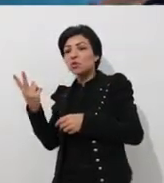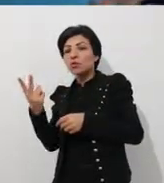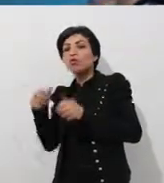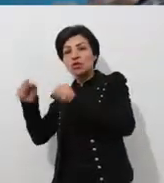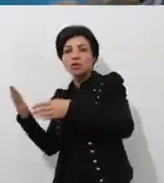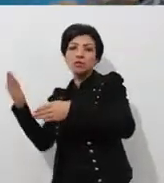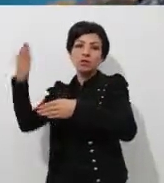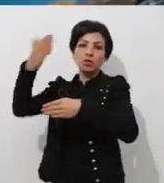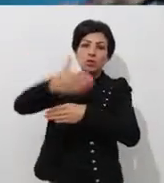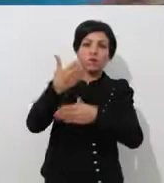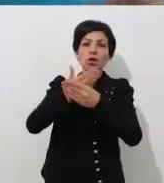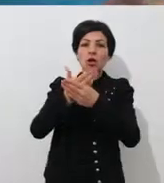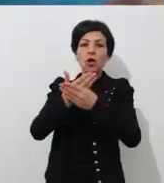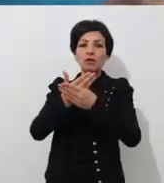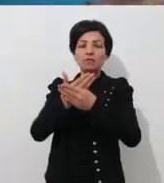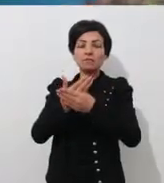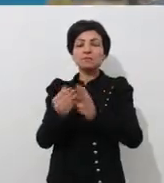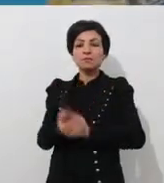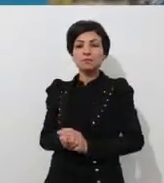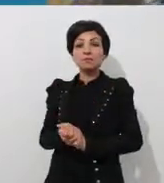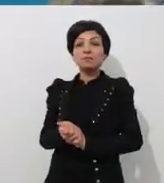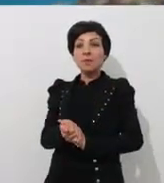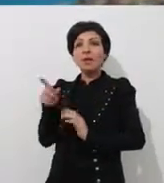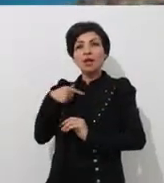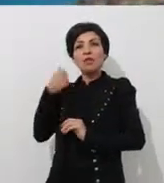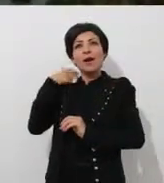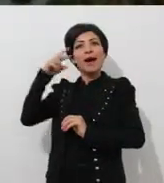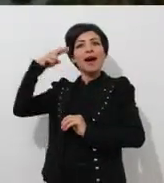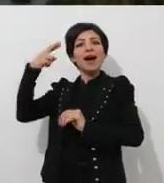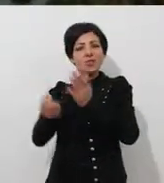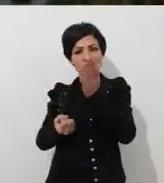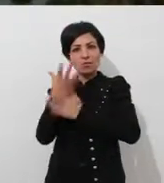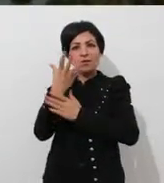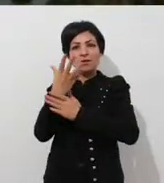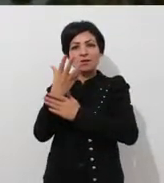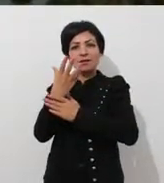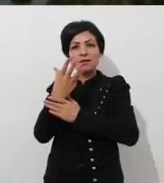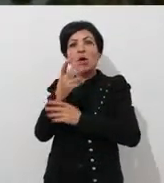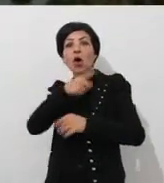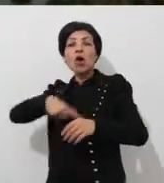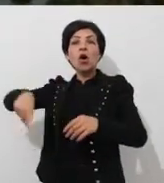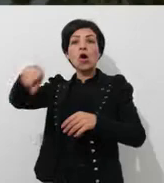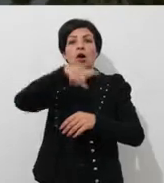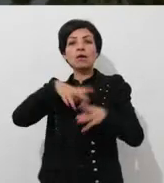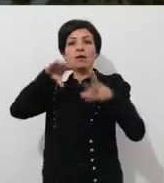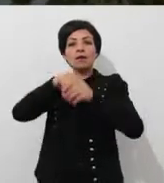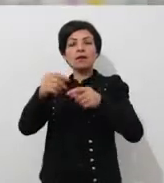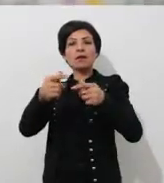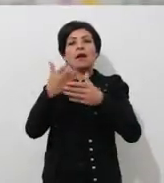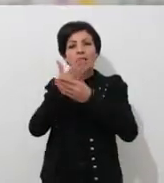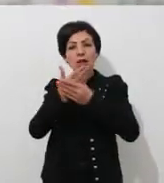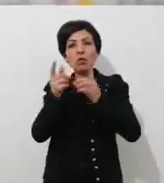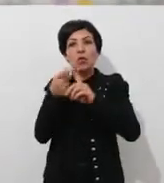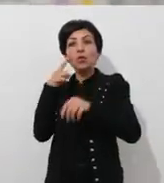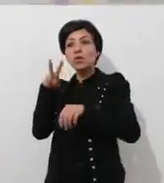باش يقرأ. كانت مغامرة منا نحن بصفة عامة، خاطر حتى المتفقد